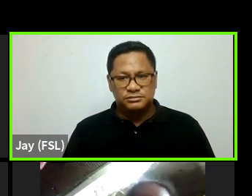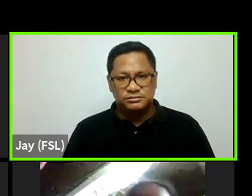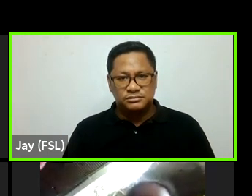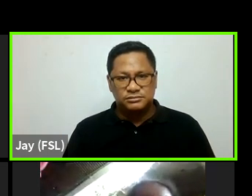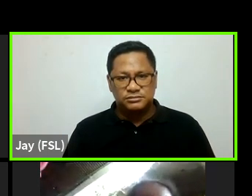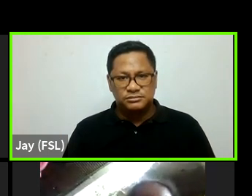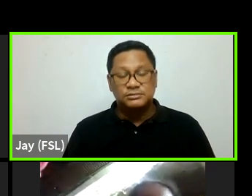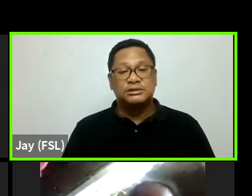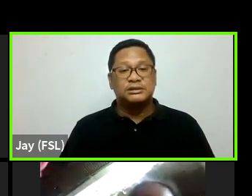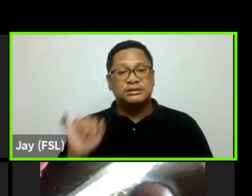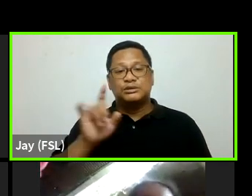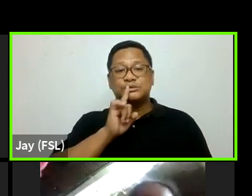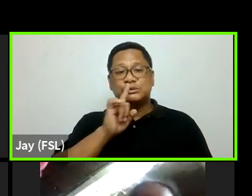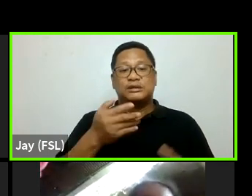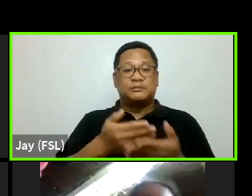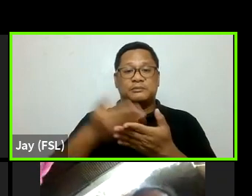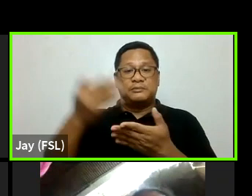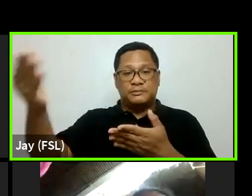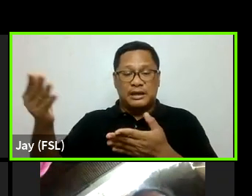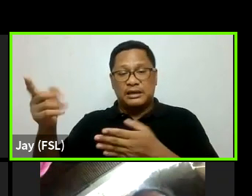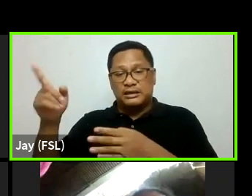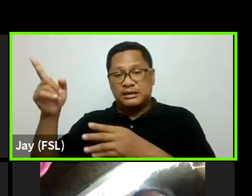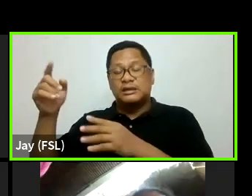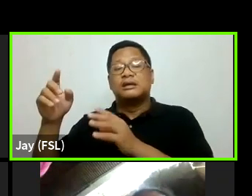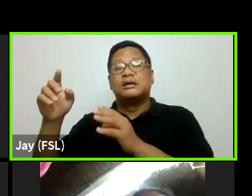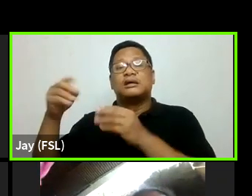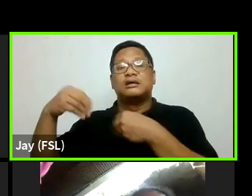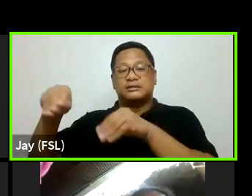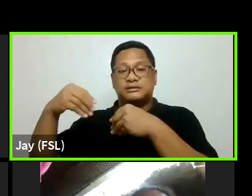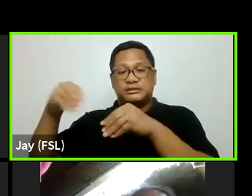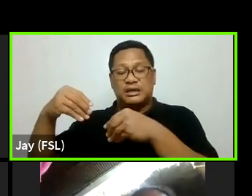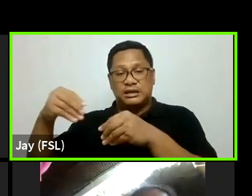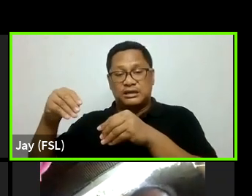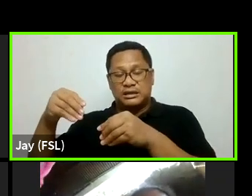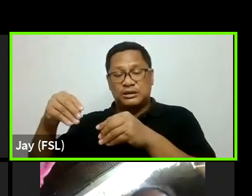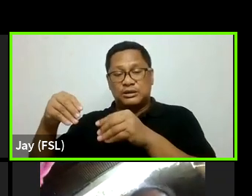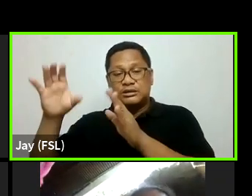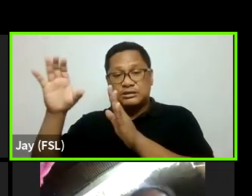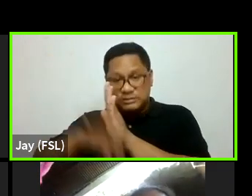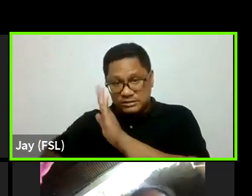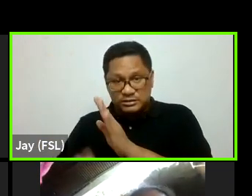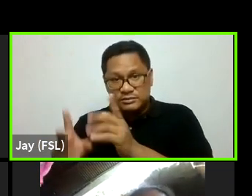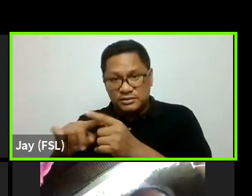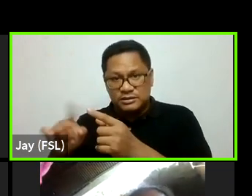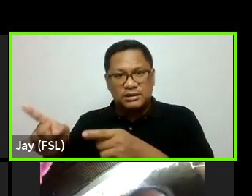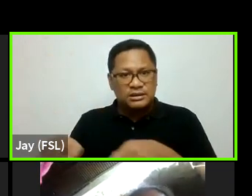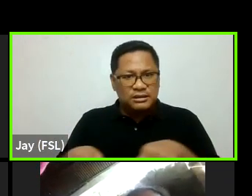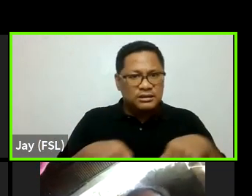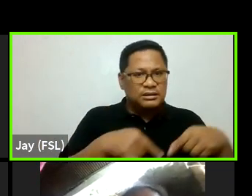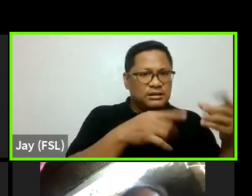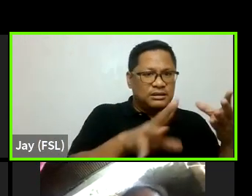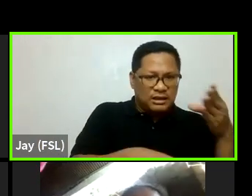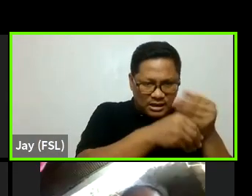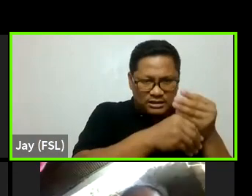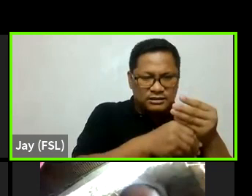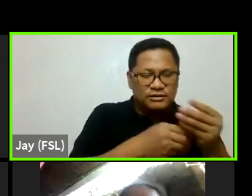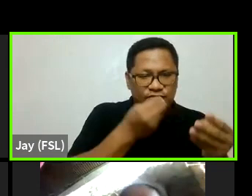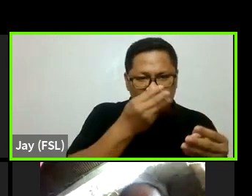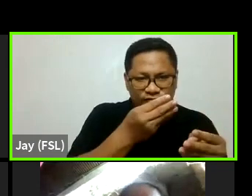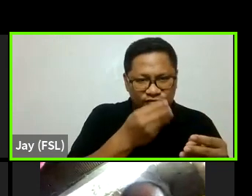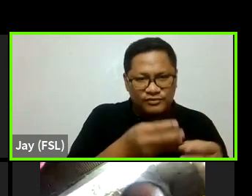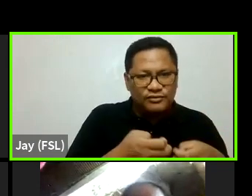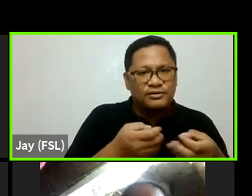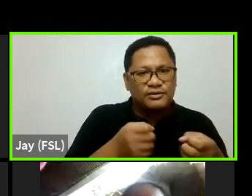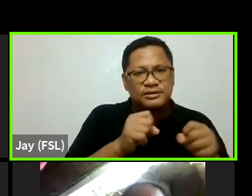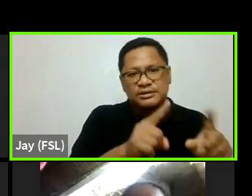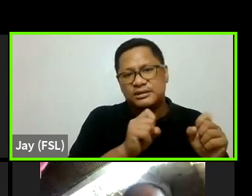binibili ko sa palengke ng mura, so dadagdag na lang ako ng konting kita ko. So, yun ang ko ngayon sa